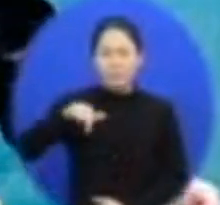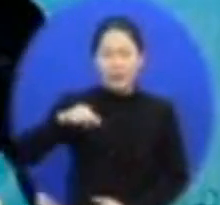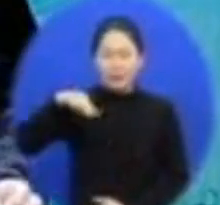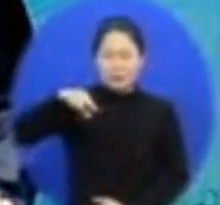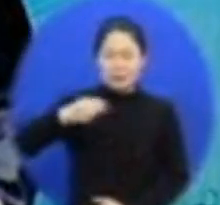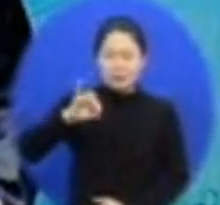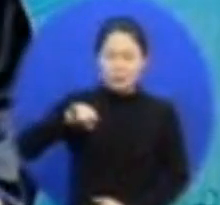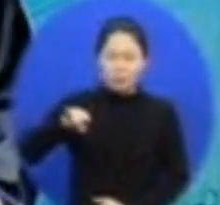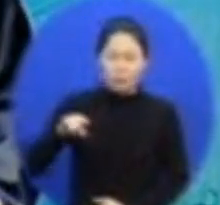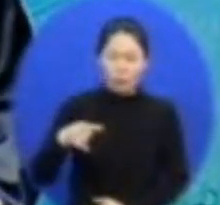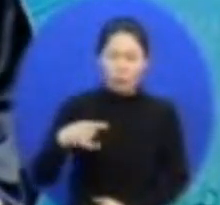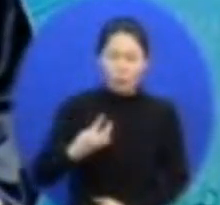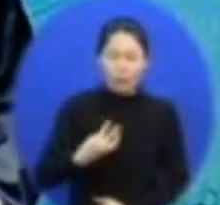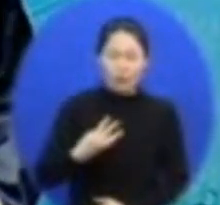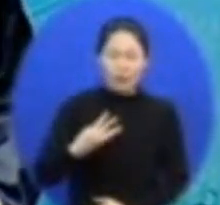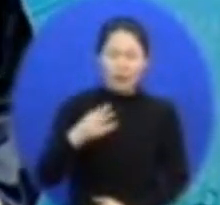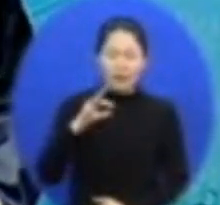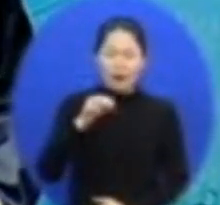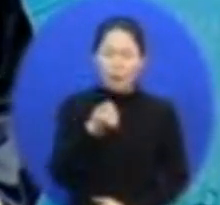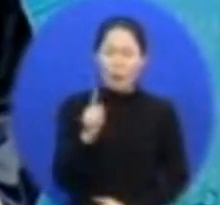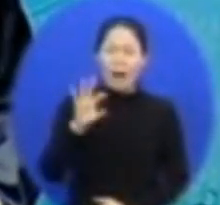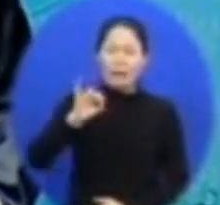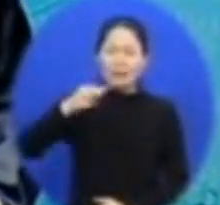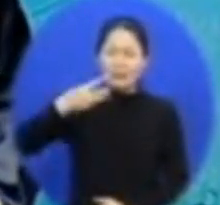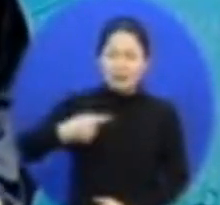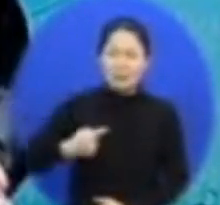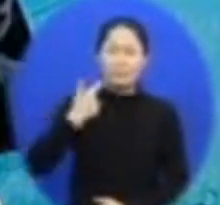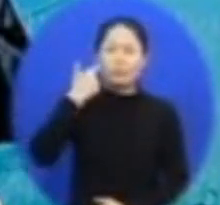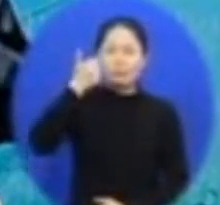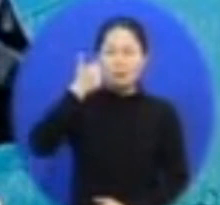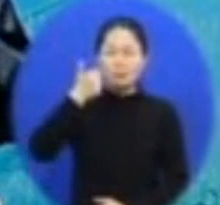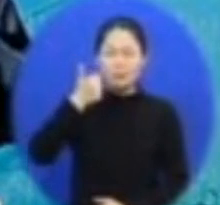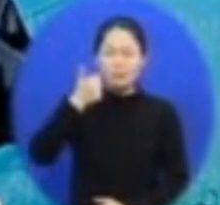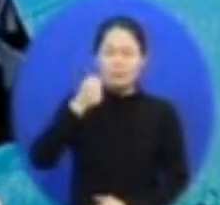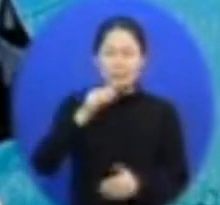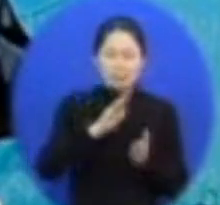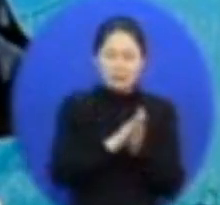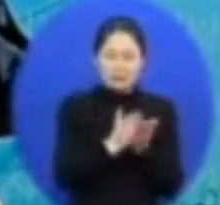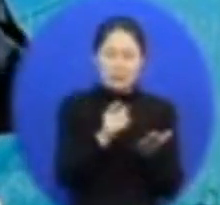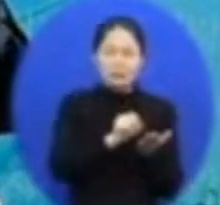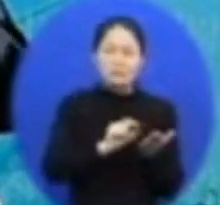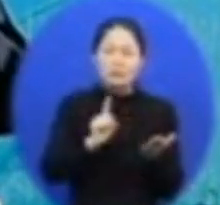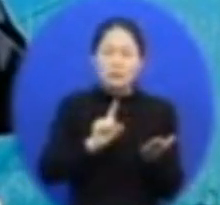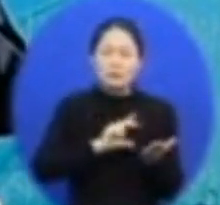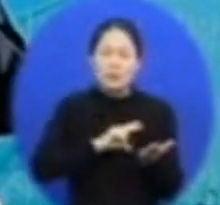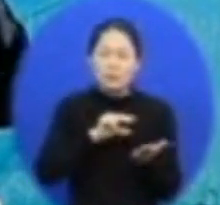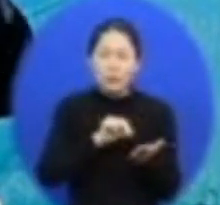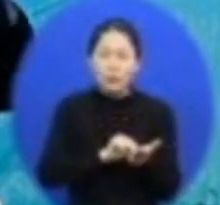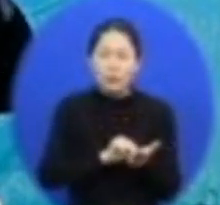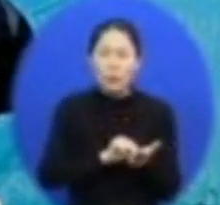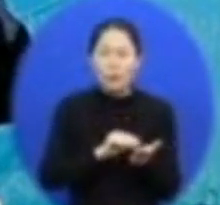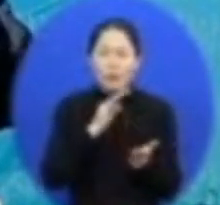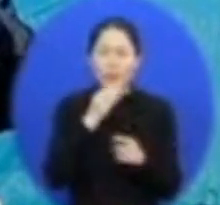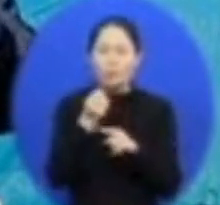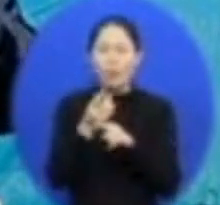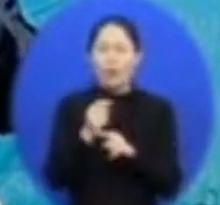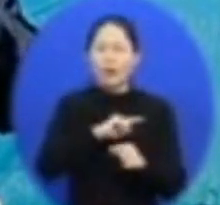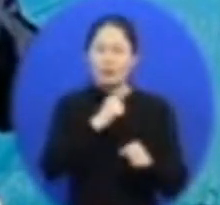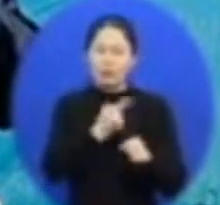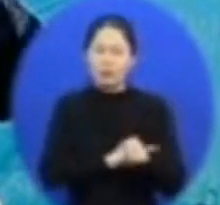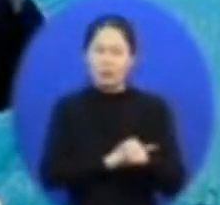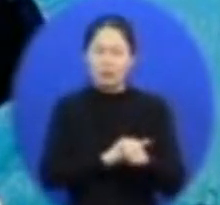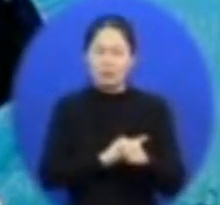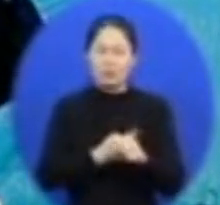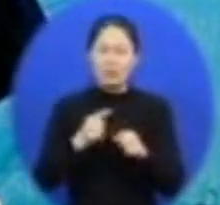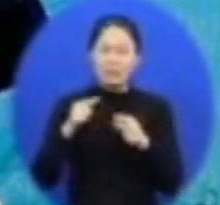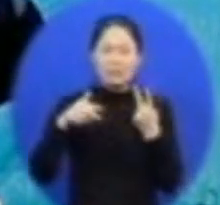목사님 거 유리 능력 이란 책을 쓰셨는데 그 책 속의 이 목사님께서 이자 세계를 당시의